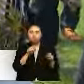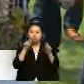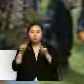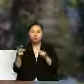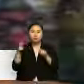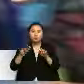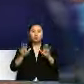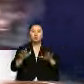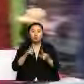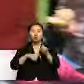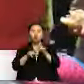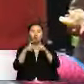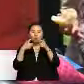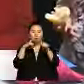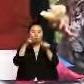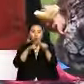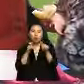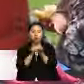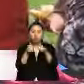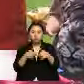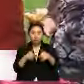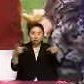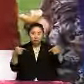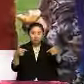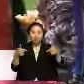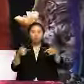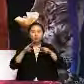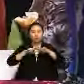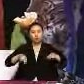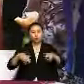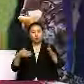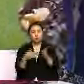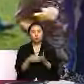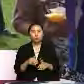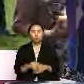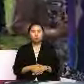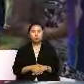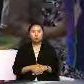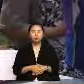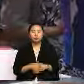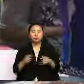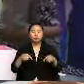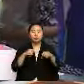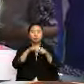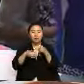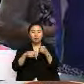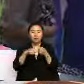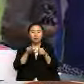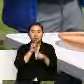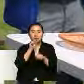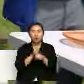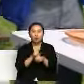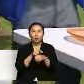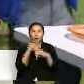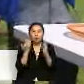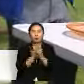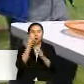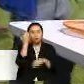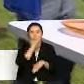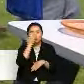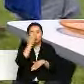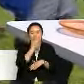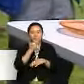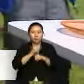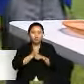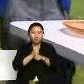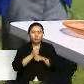왔지만 이번에 추가 확진자가 늘면서 축제 취소가 불가피하다고 밝혔습니다. 참외축제의 특성상 완벽한 방역과